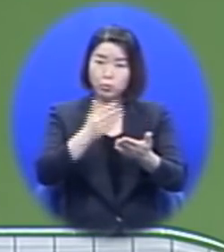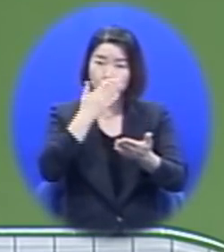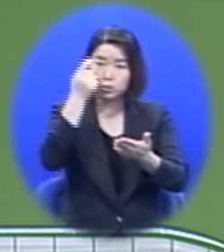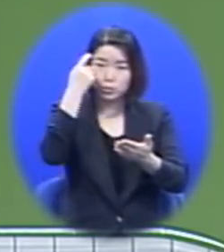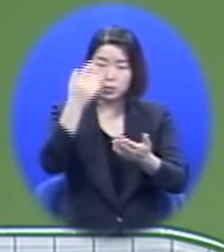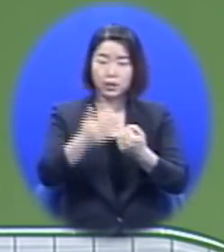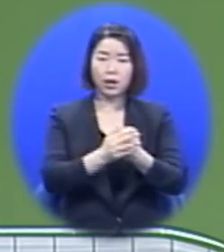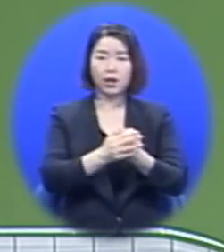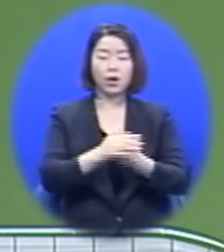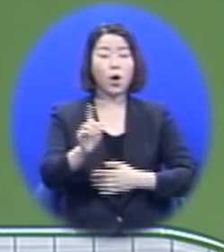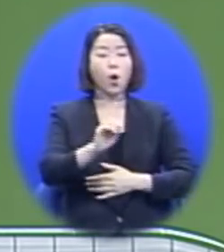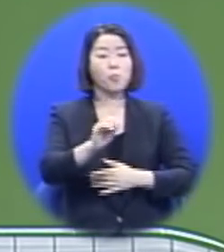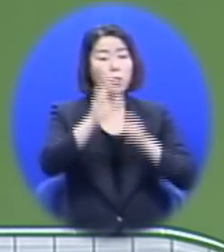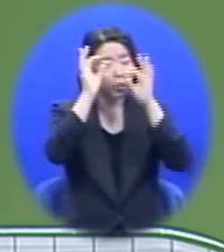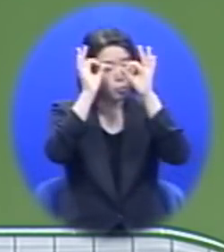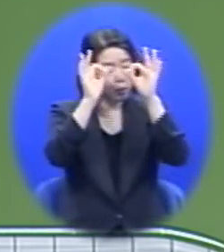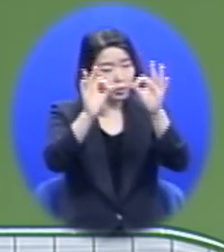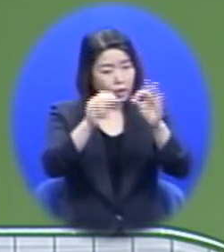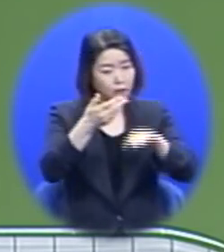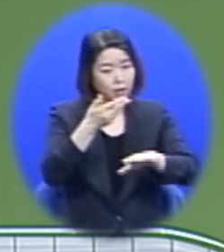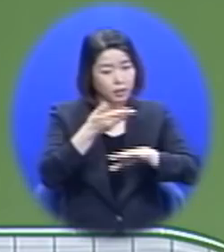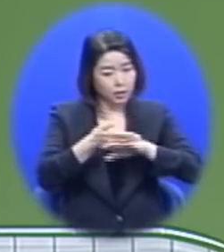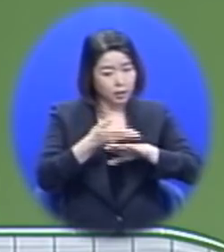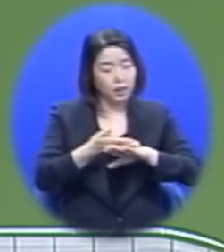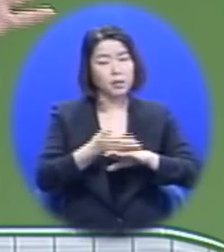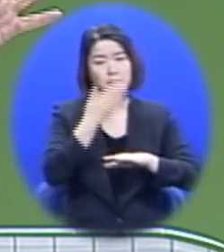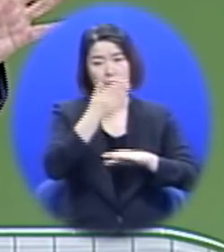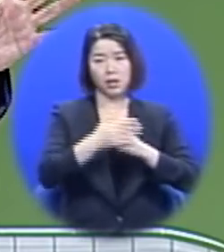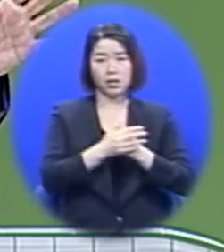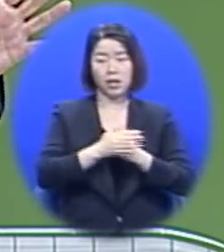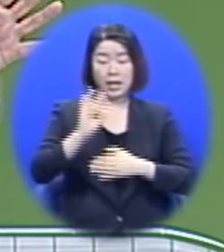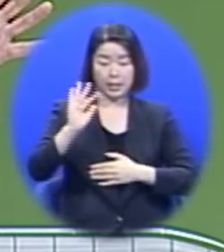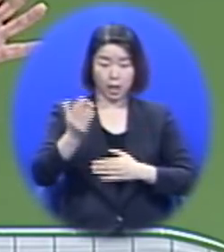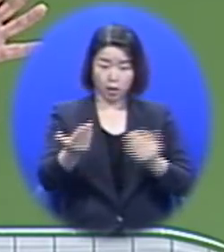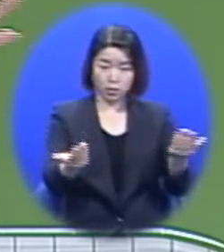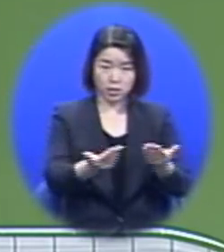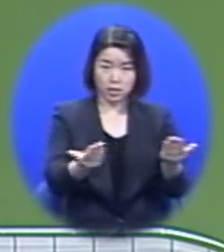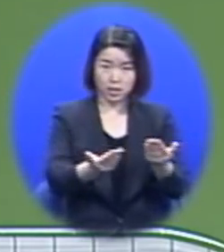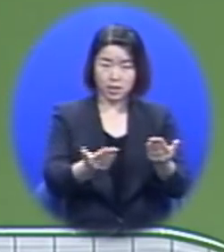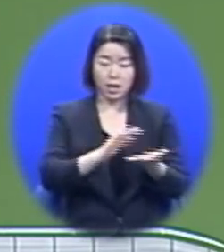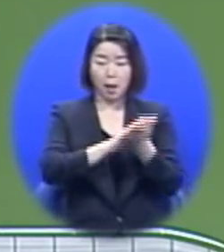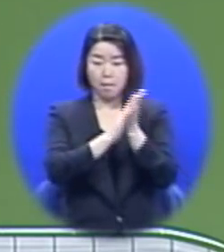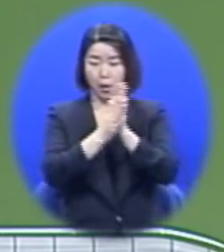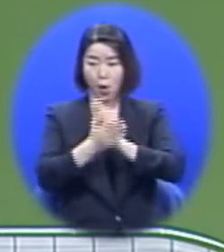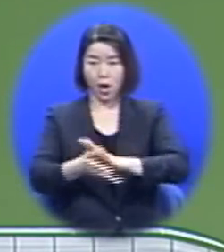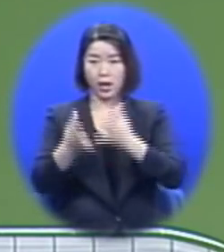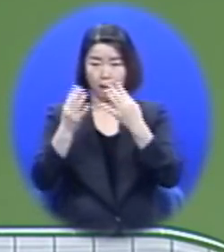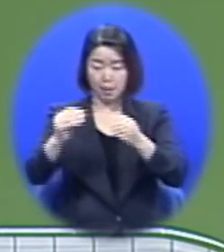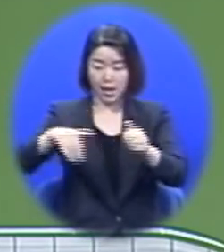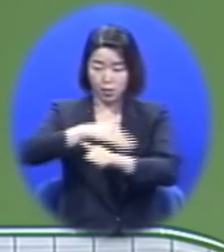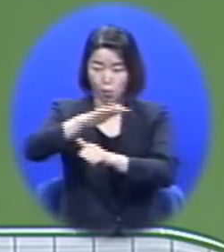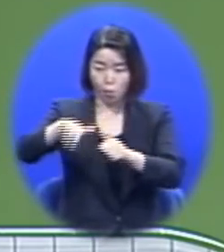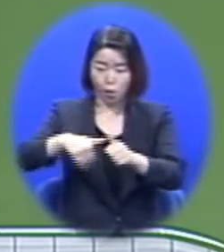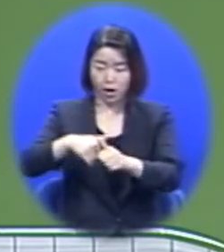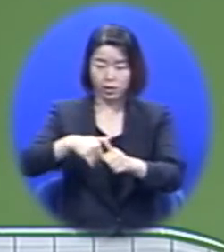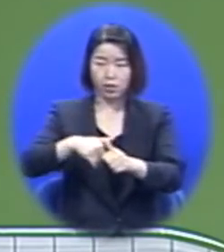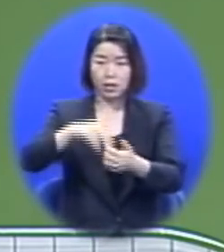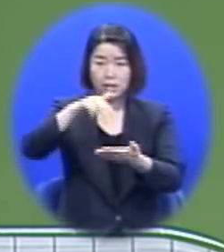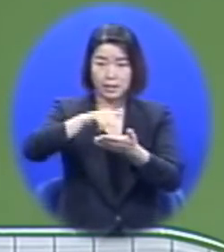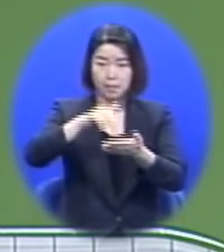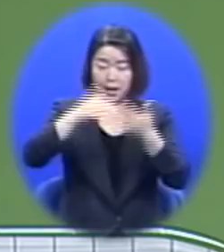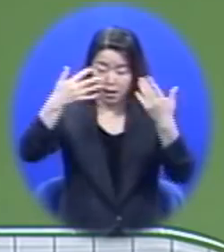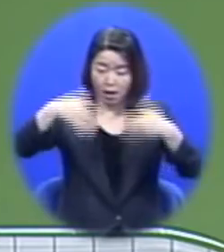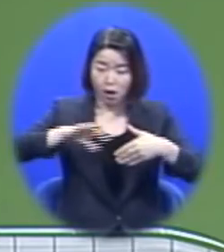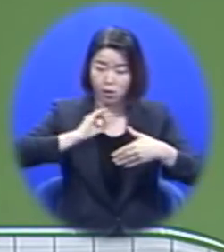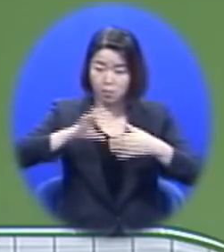뭘 보느냐 하는 데 따라 달라지는 겁니다. 되어지는 일, 변화가 많은 환경과 형편과